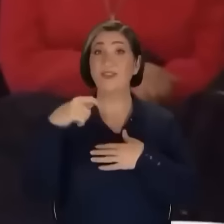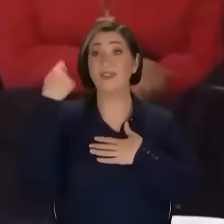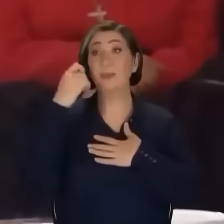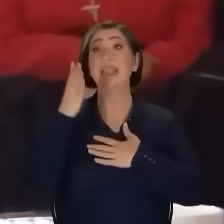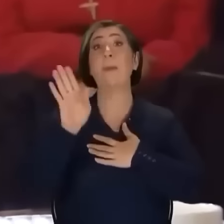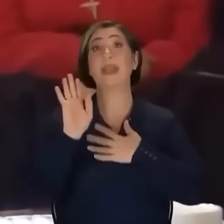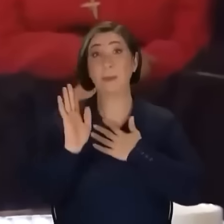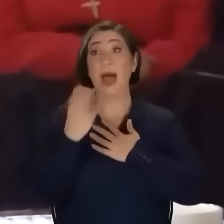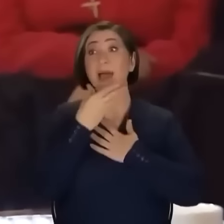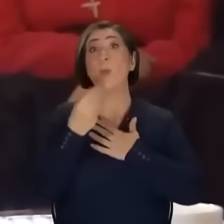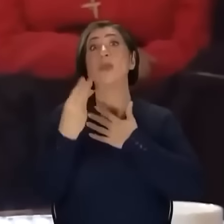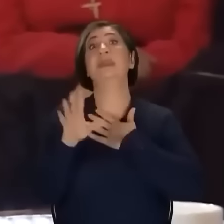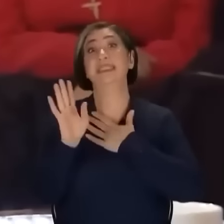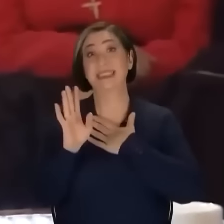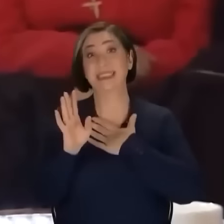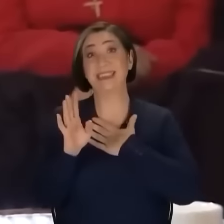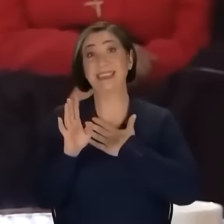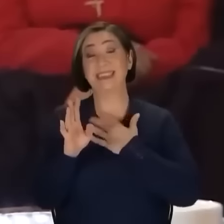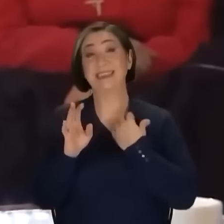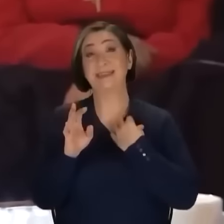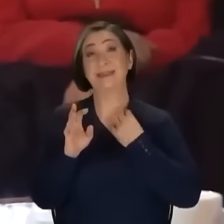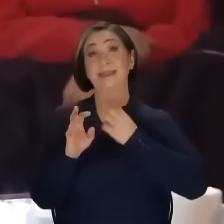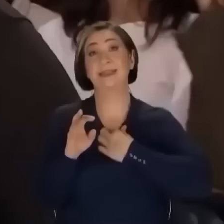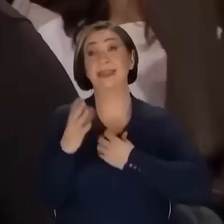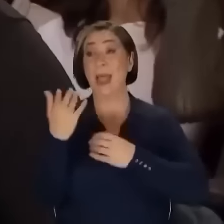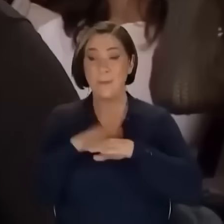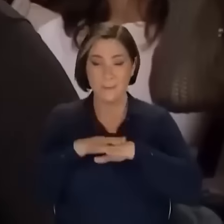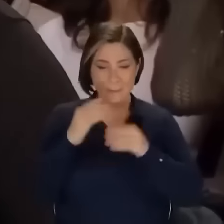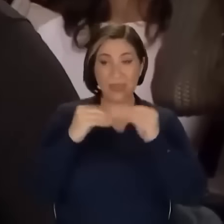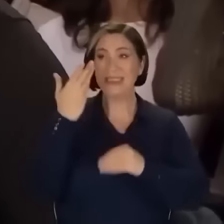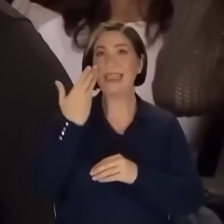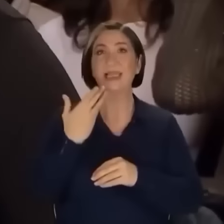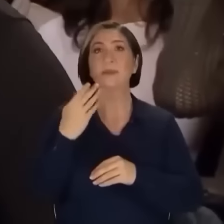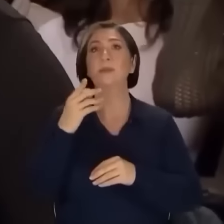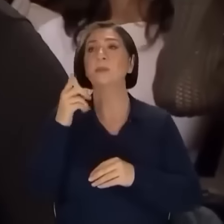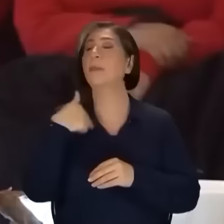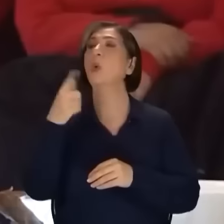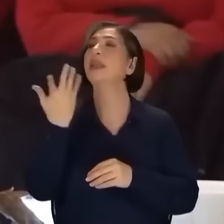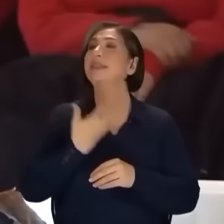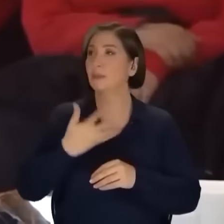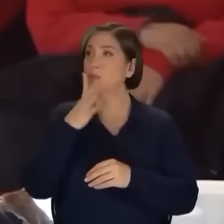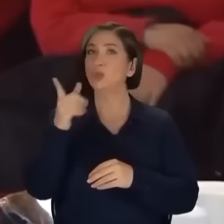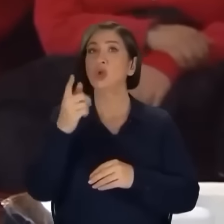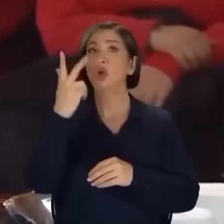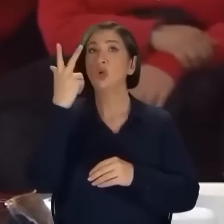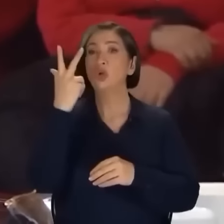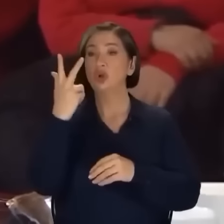filme Gidemedim bari ayıp olmasın Eee ne yapayım sered falan o şeyi çok sevdim ü hipster